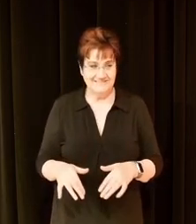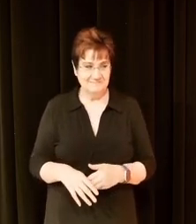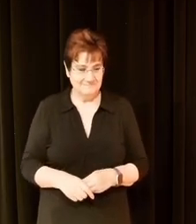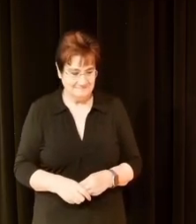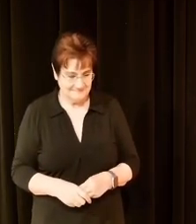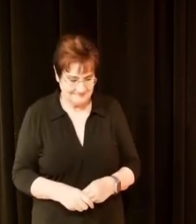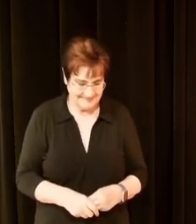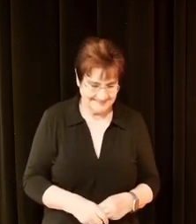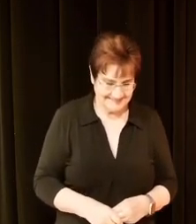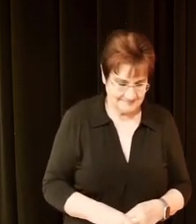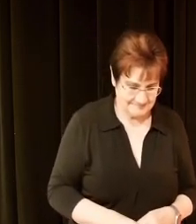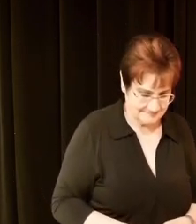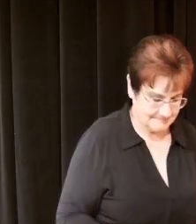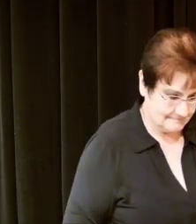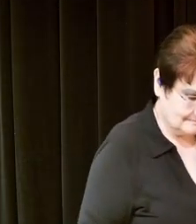Wie viel?